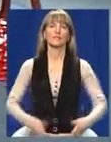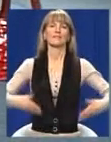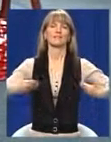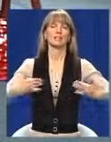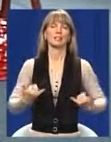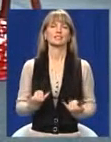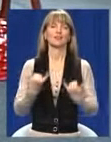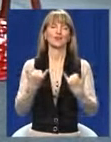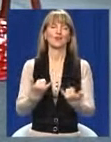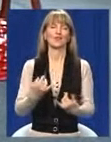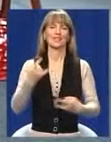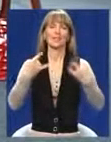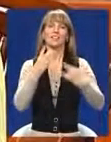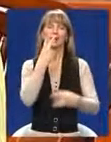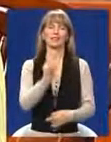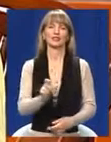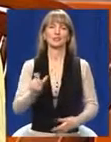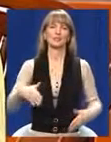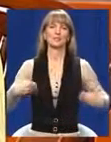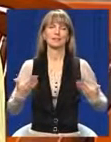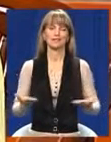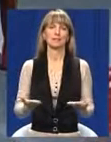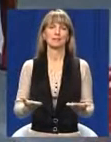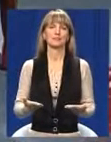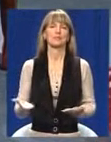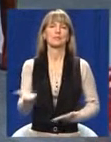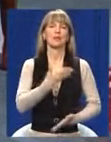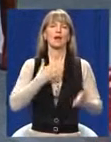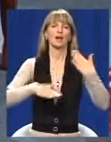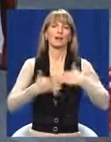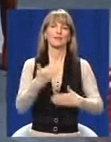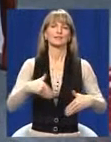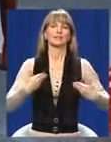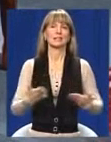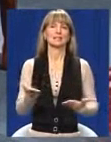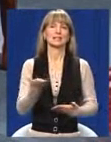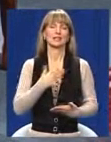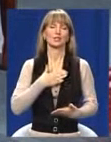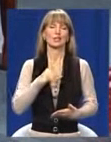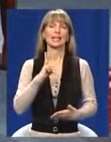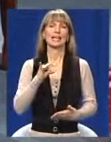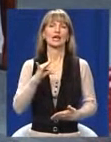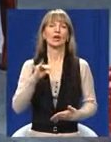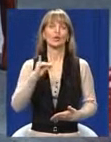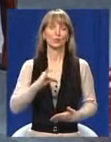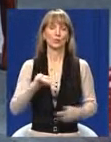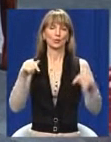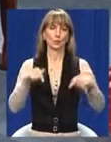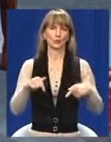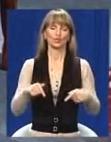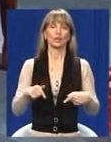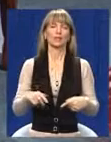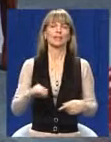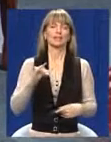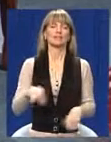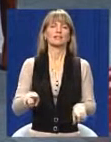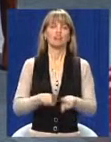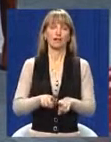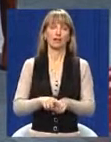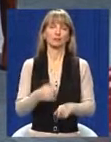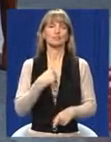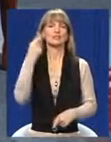Вітаю, шановні телеглядачі! Привіт! Ми раді вас вітати з нашою Кірою у нас в студії. Також ми